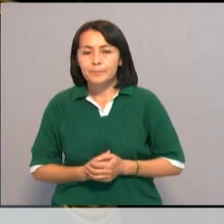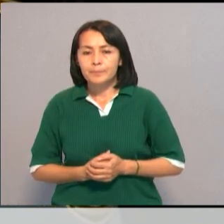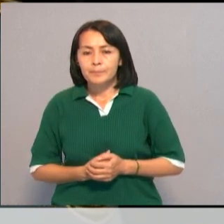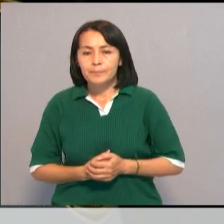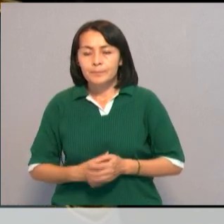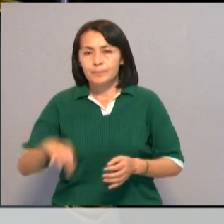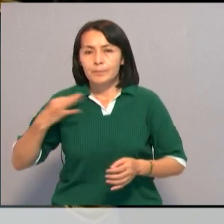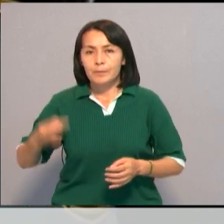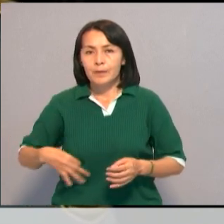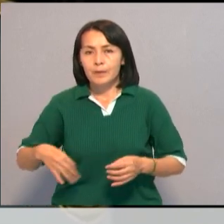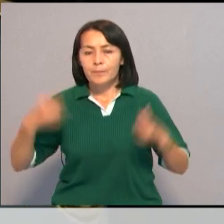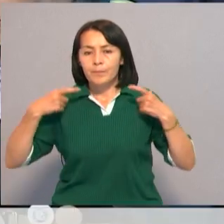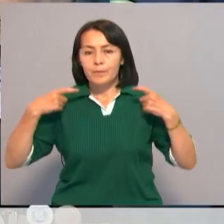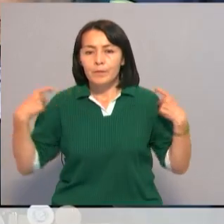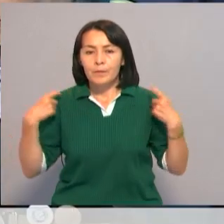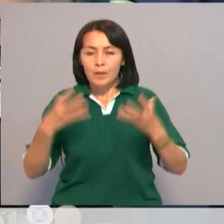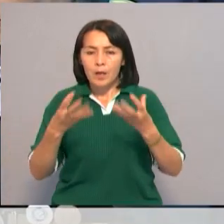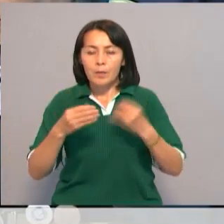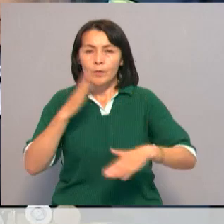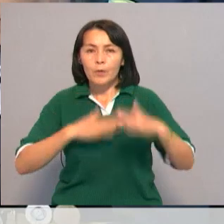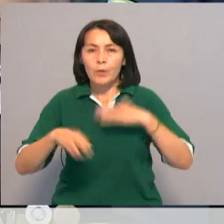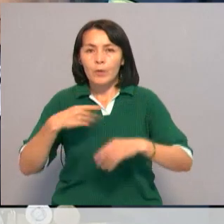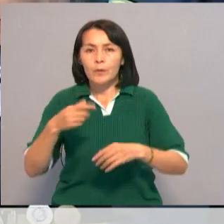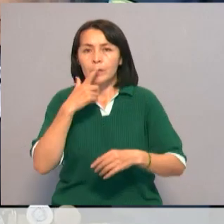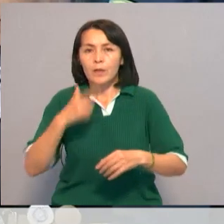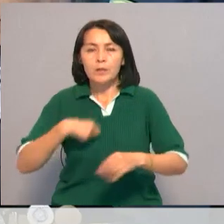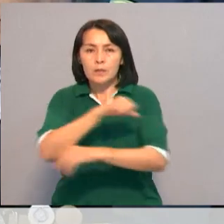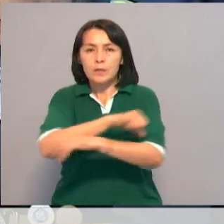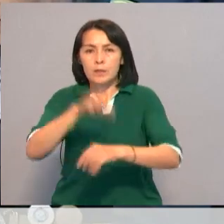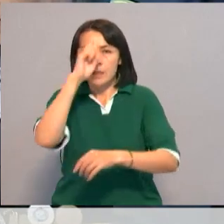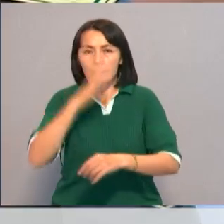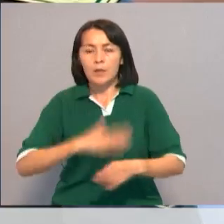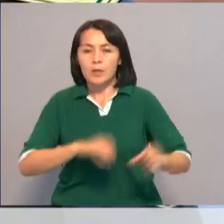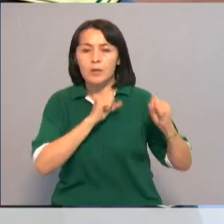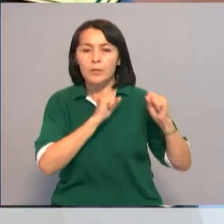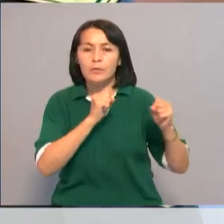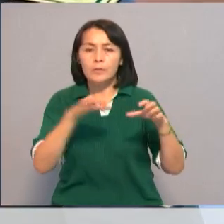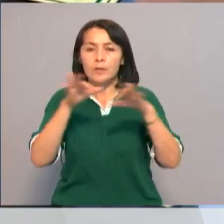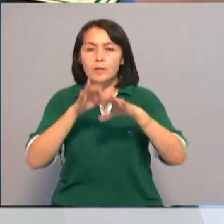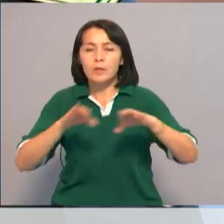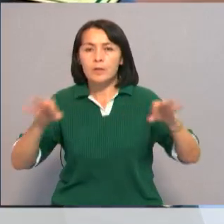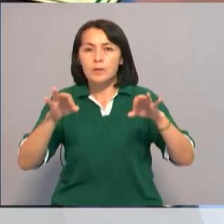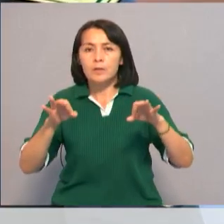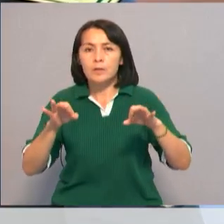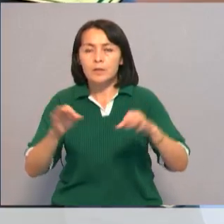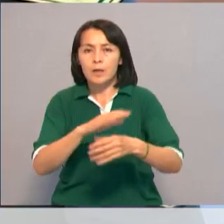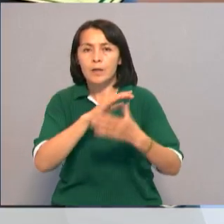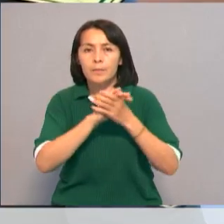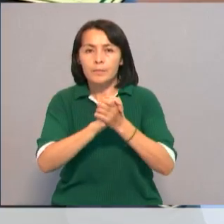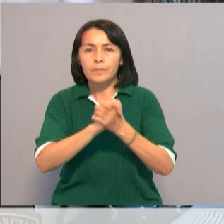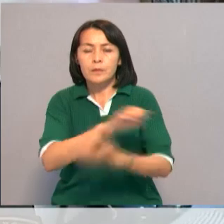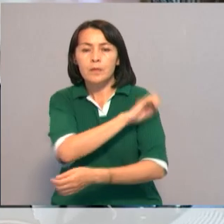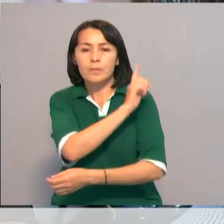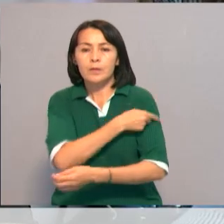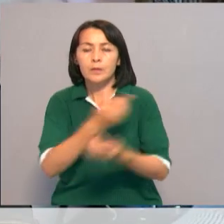Балам подполковник алып қуанып атыр менде. Шекарашы ел қорғаны, Қазақстанның егемендігі мен тәуелсіздігіміздің беріктігі.